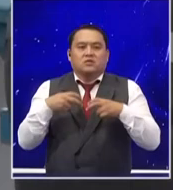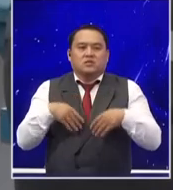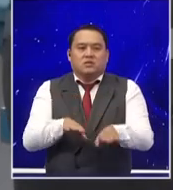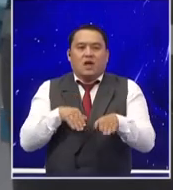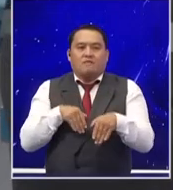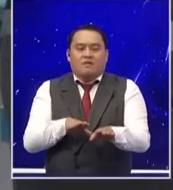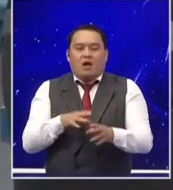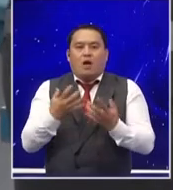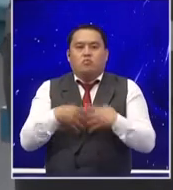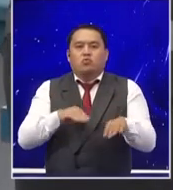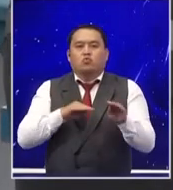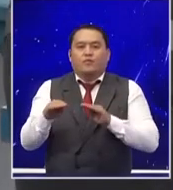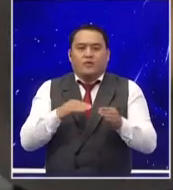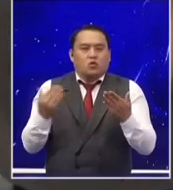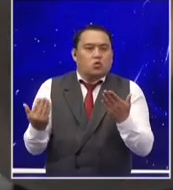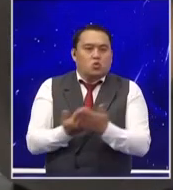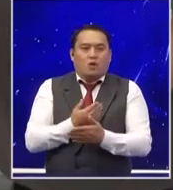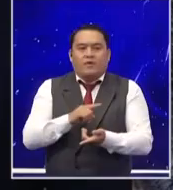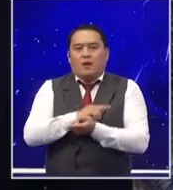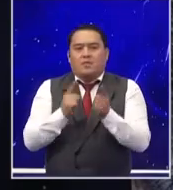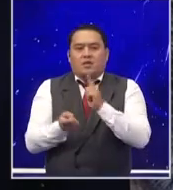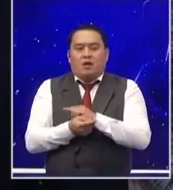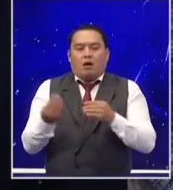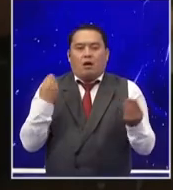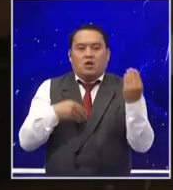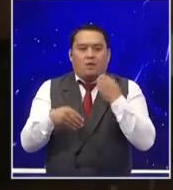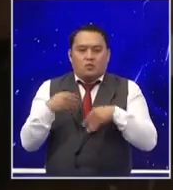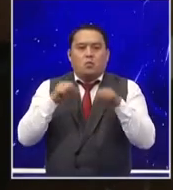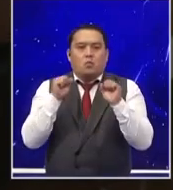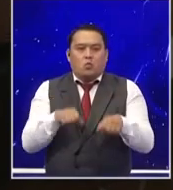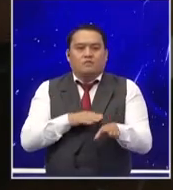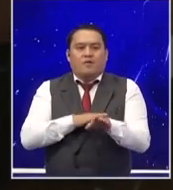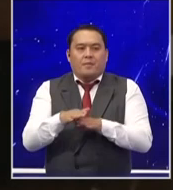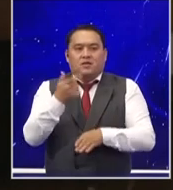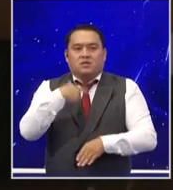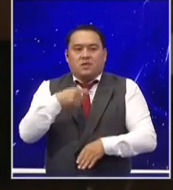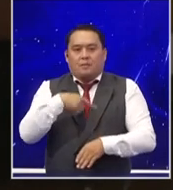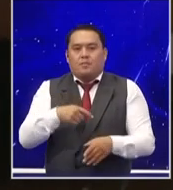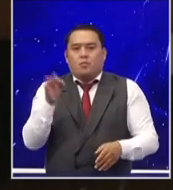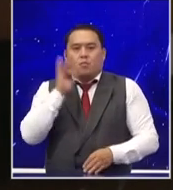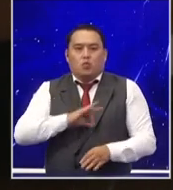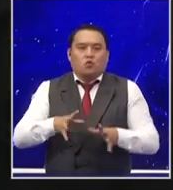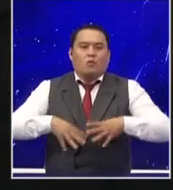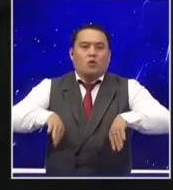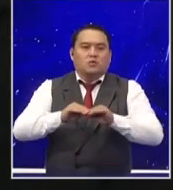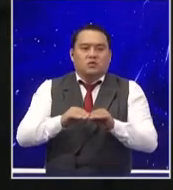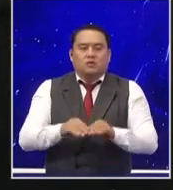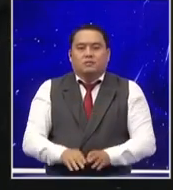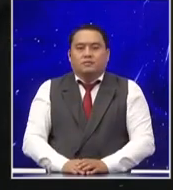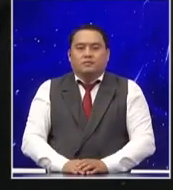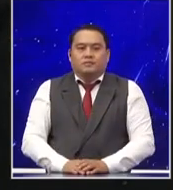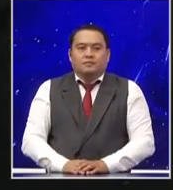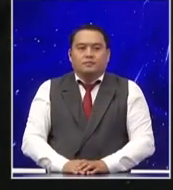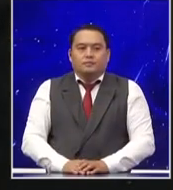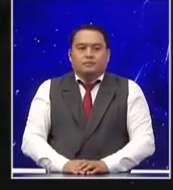оборудования современная имеется сменная одежда теперь заключенные могут реализовать себя и принести пользу обществу говорят представители